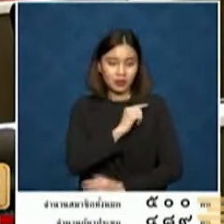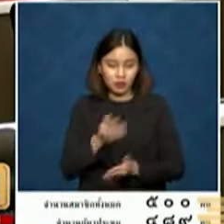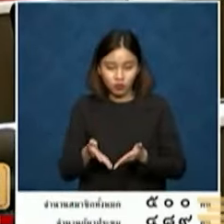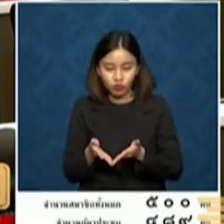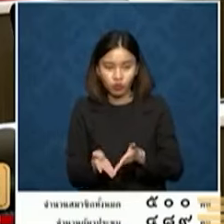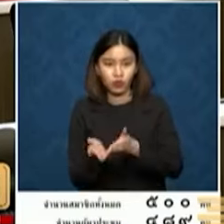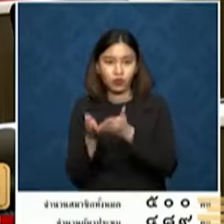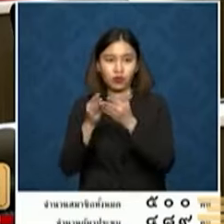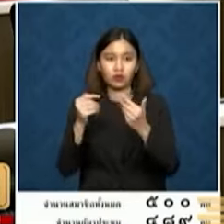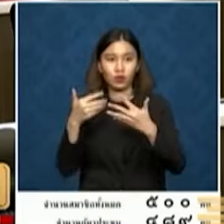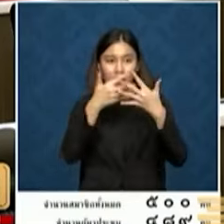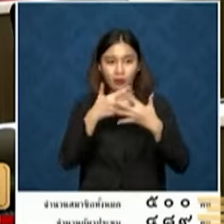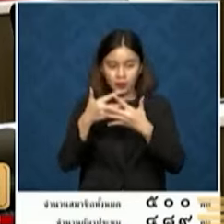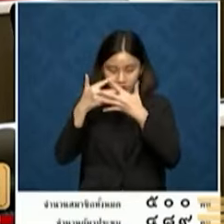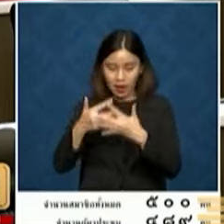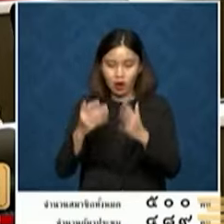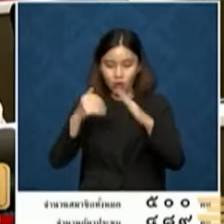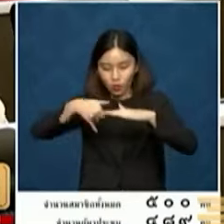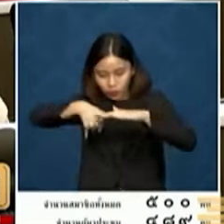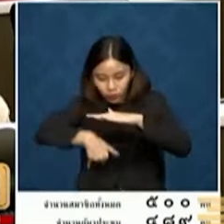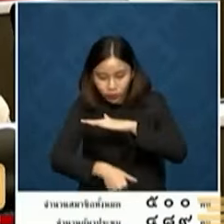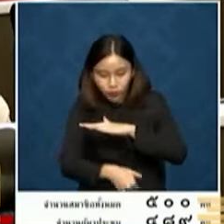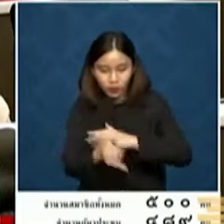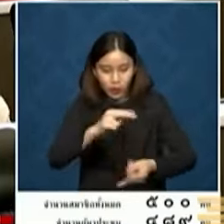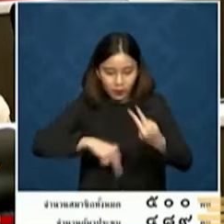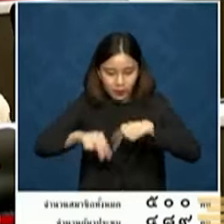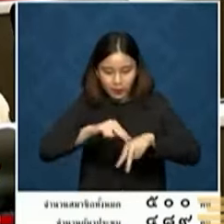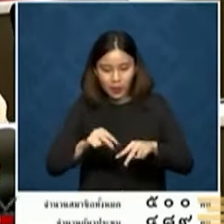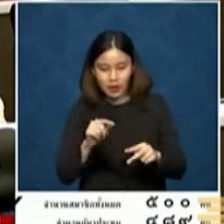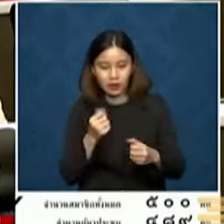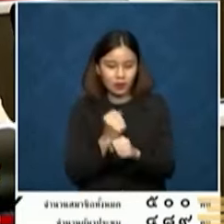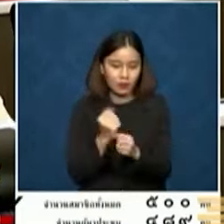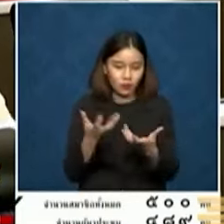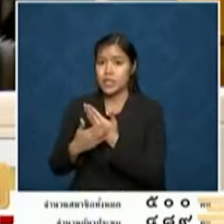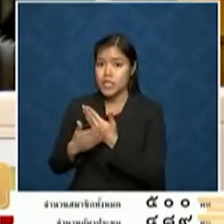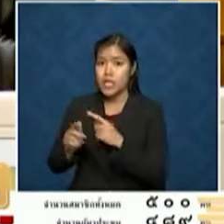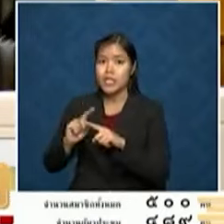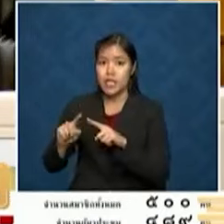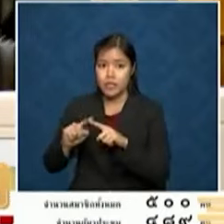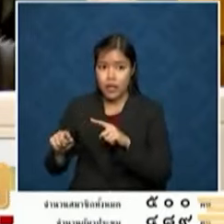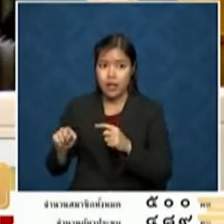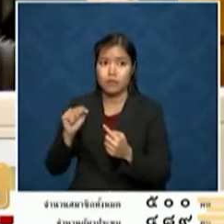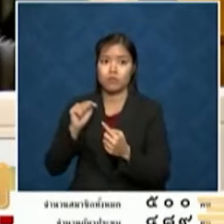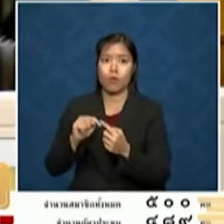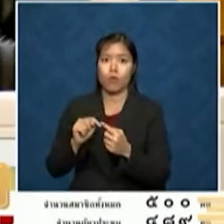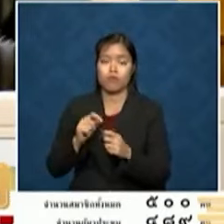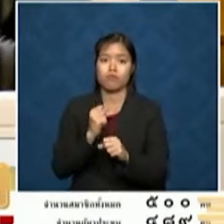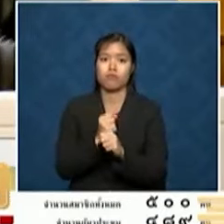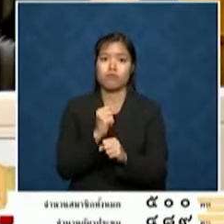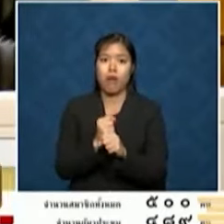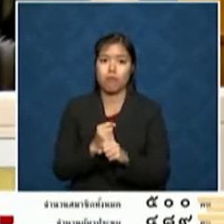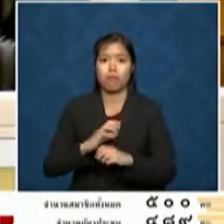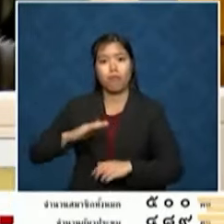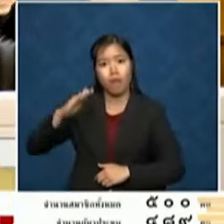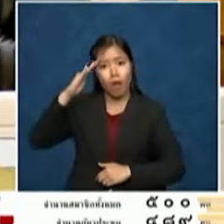เห็นแล้วว้าวโอ้แล้วทำไมเราไม่เคยรู้เลยข้อมูลพวกนี ้ส่วนใหญ่เป็นข้อมูลที่เรารู้ก่อนล่วงหน้าอยู่แล้ว เป็นข้อมูลที่เรานำเสนอไปหมดแล้วอ่ะนะครับไอ้พี่